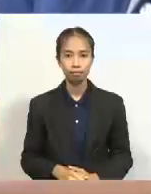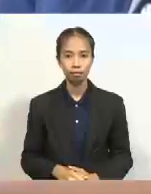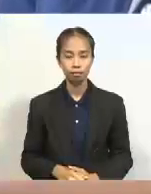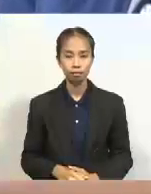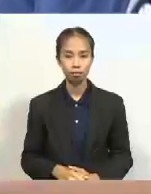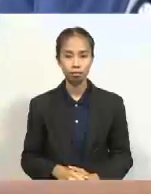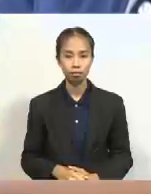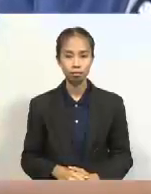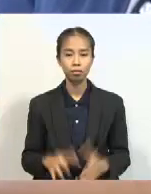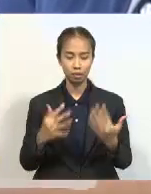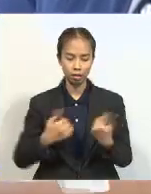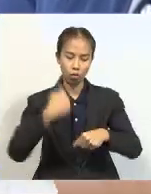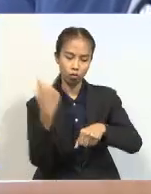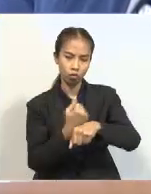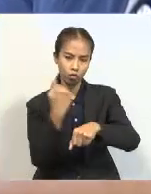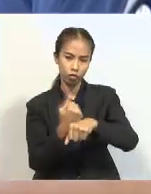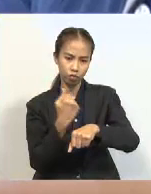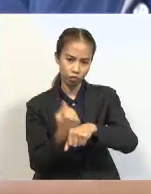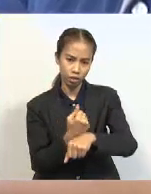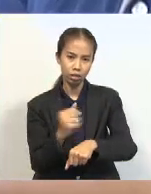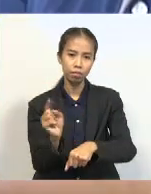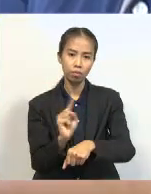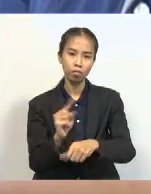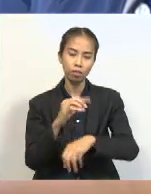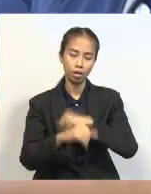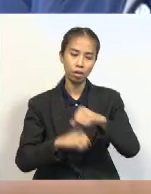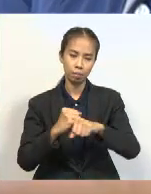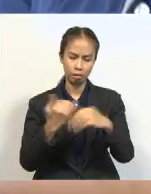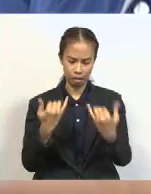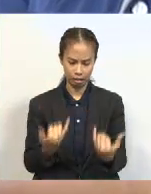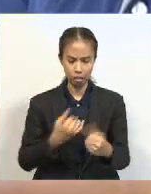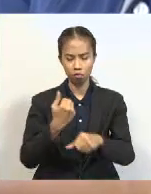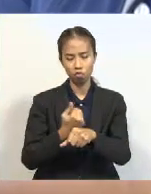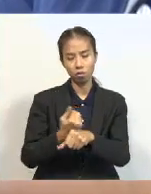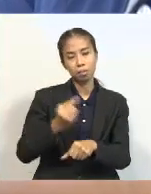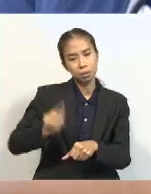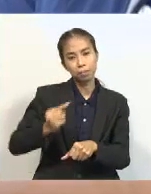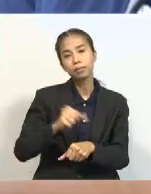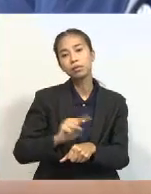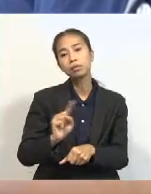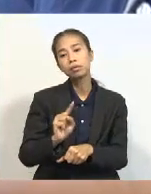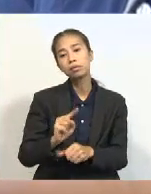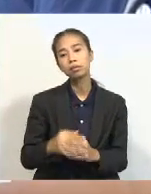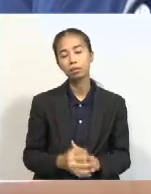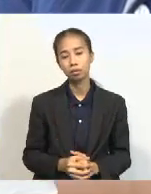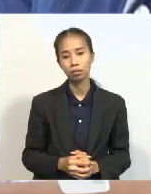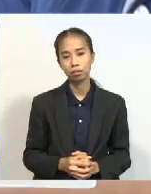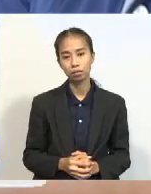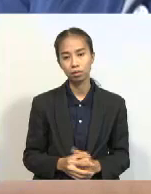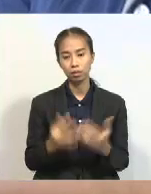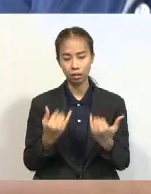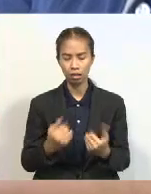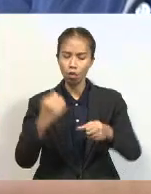นะครับในส่วนของการฝึกศรชนนะครับประจำปีครั้งนี้เนี่ยเป็นในส่วนหนึ่งนะครับของการฝึก